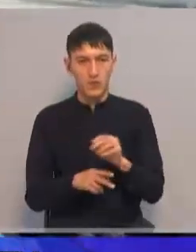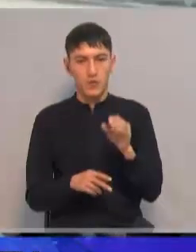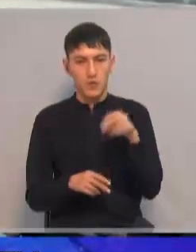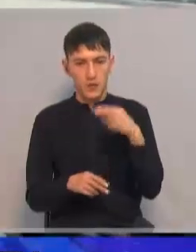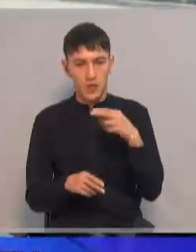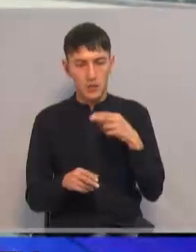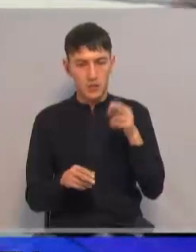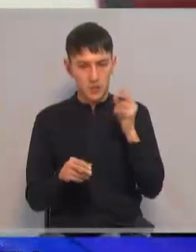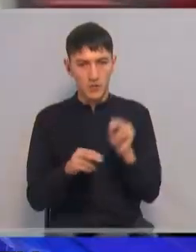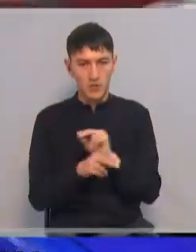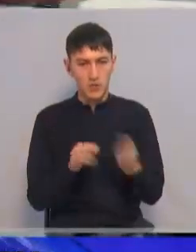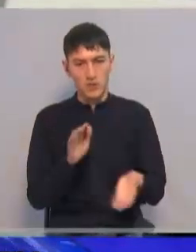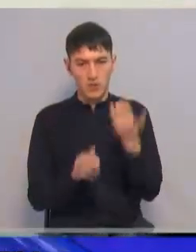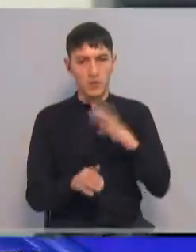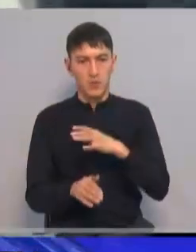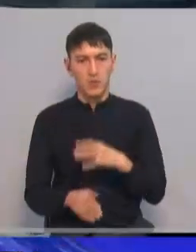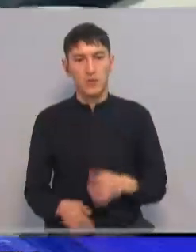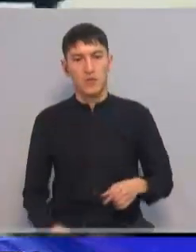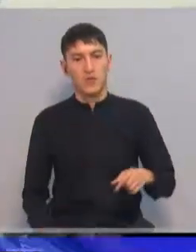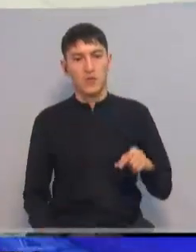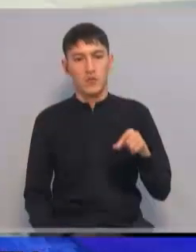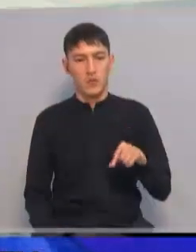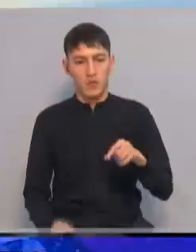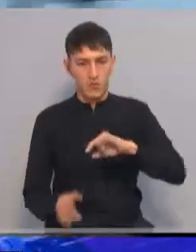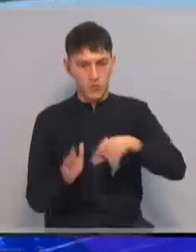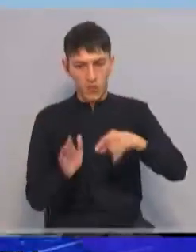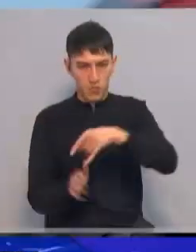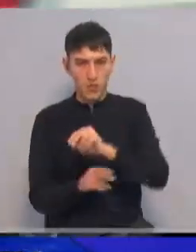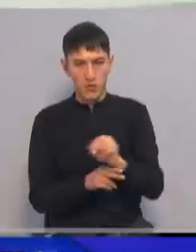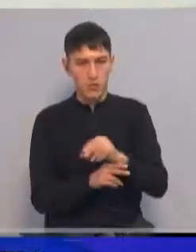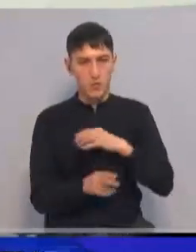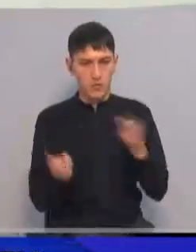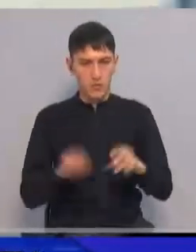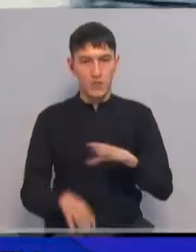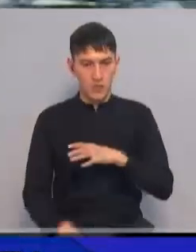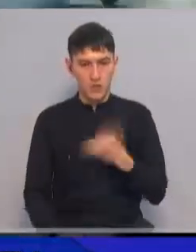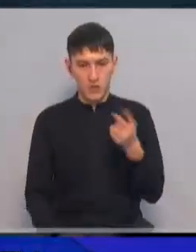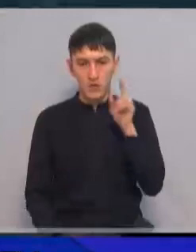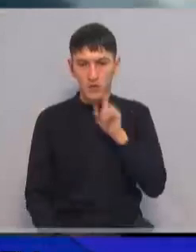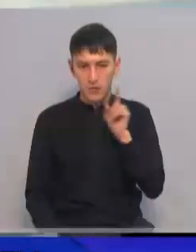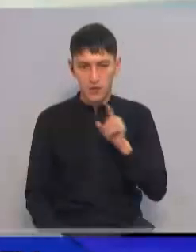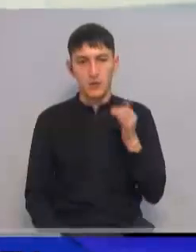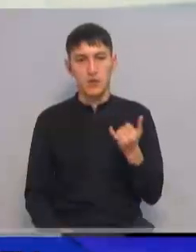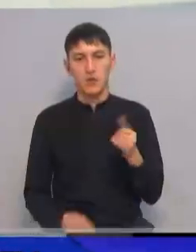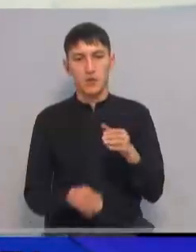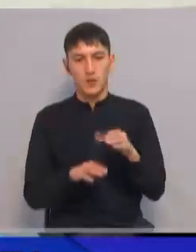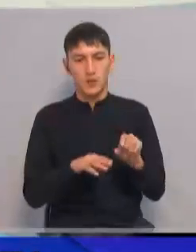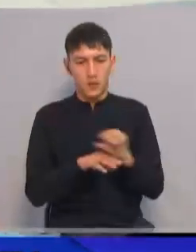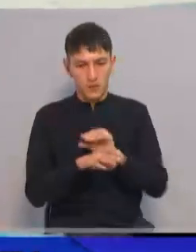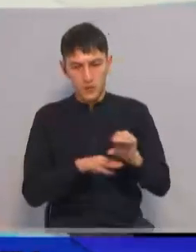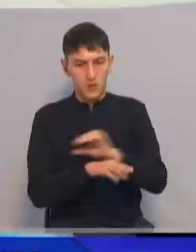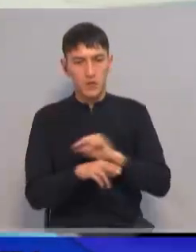бұл алдық, стимат. Алған кезде мынадан да орын қалады. Соны біз временно бәрін спаслойны